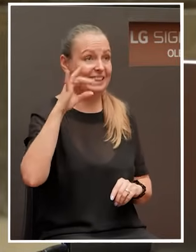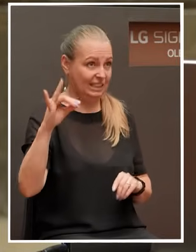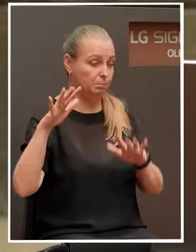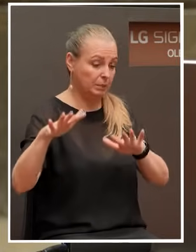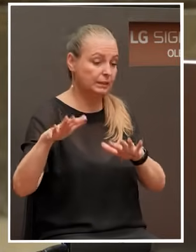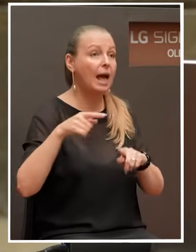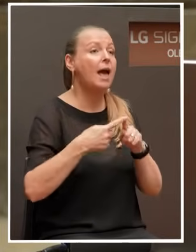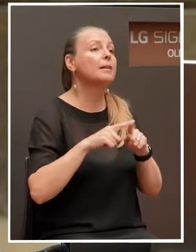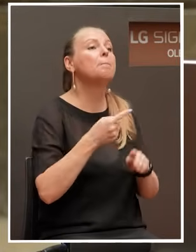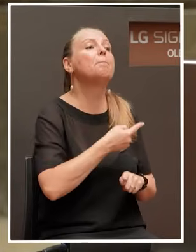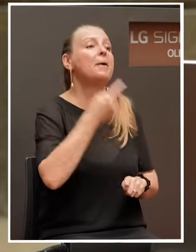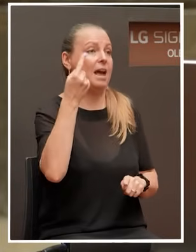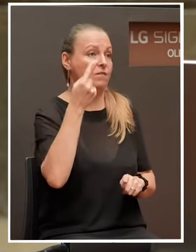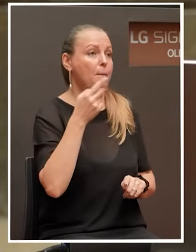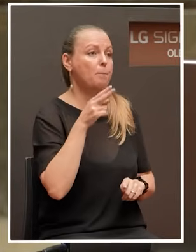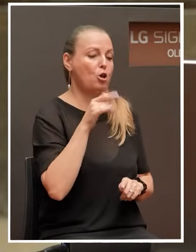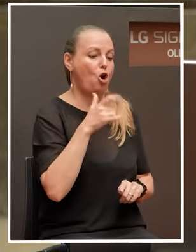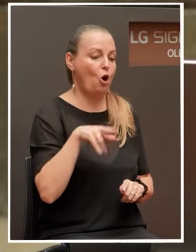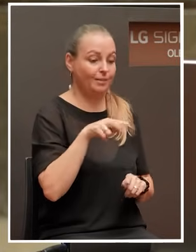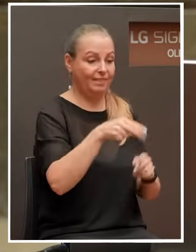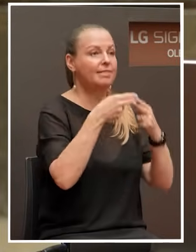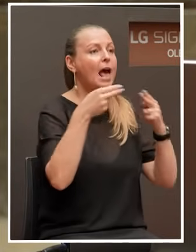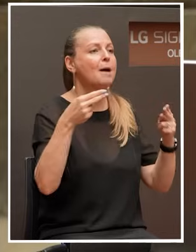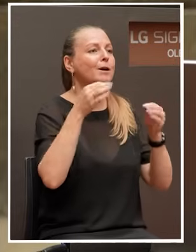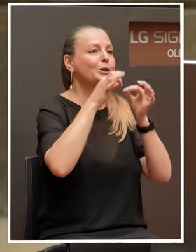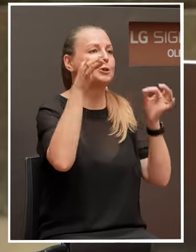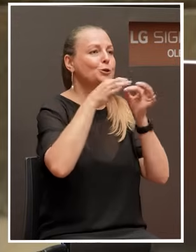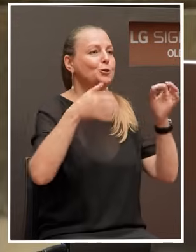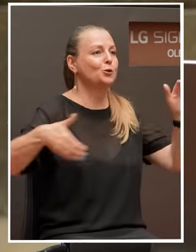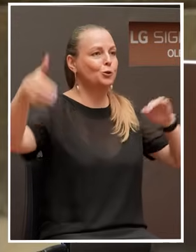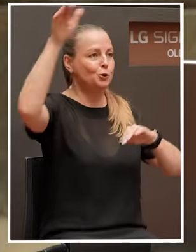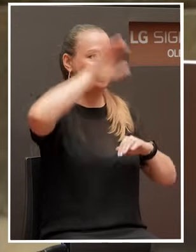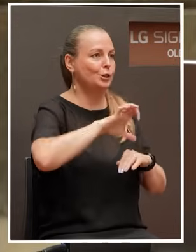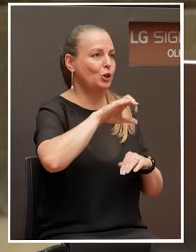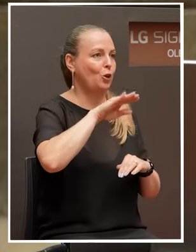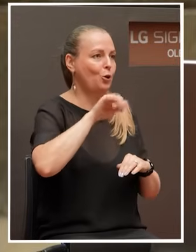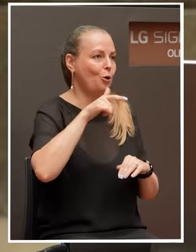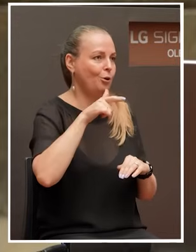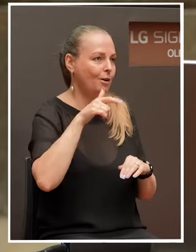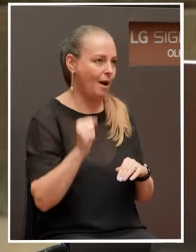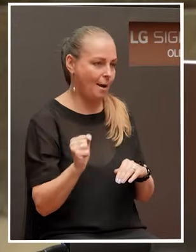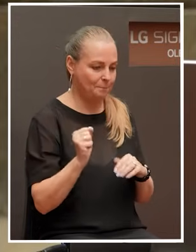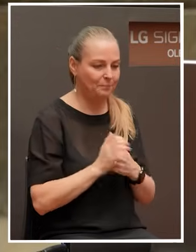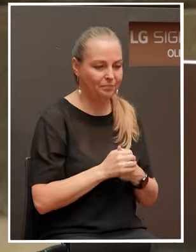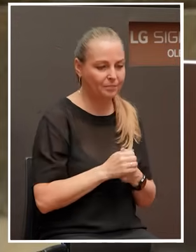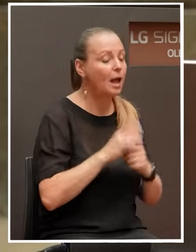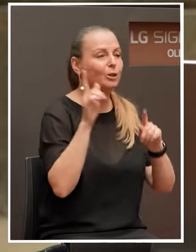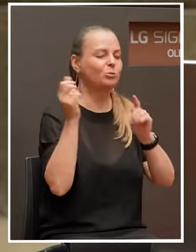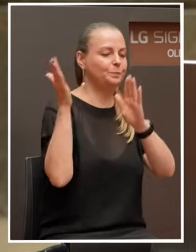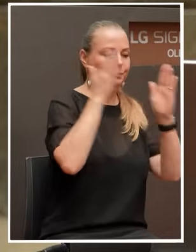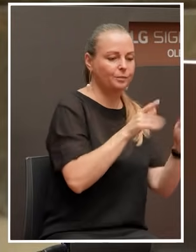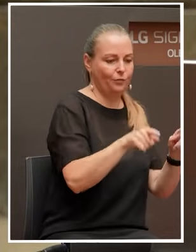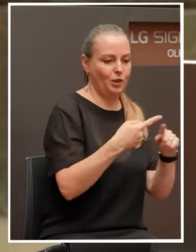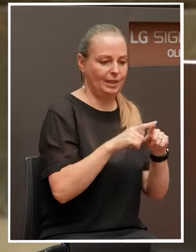это первый подход к теме стогов. Вот, ну, давайте я еще вспомню вот эту вот интересную